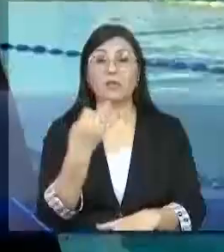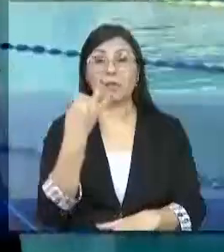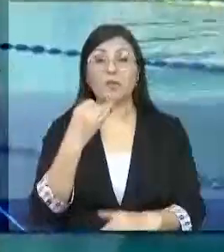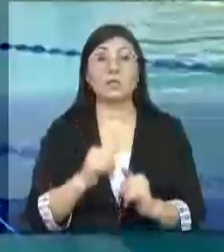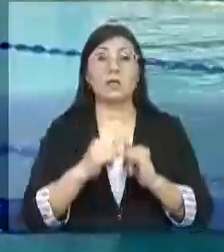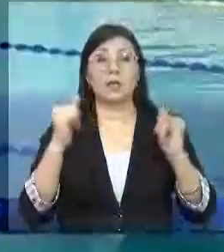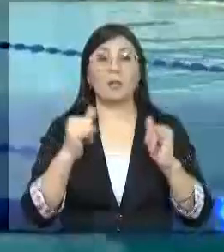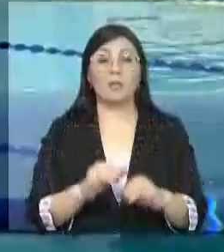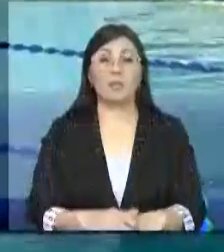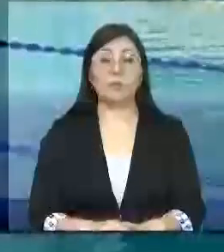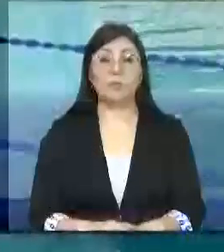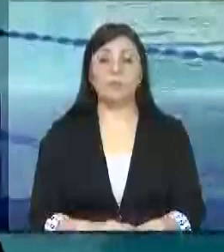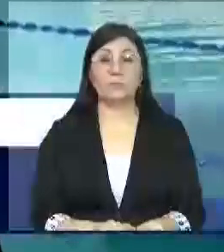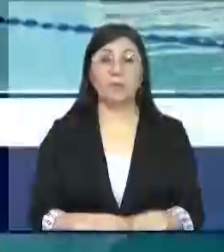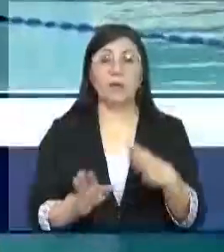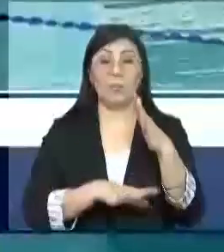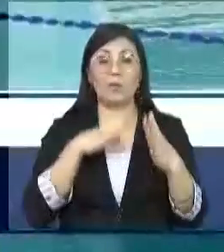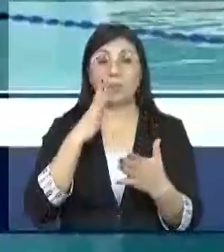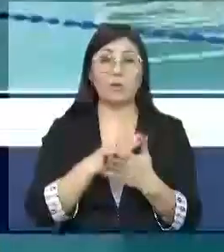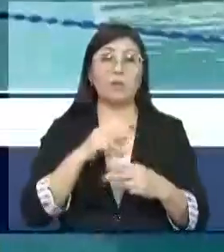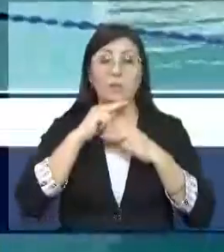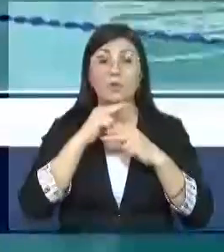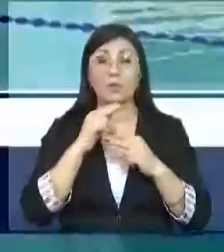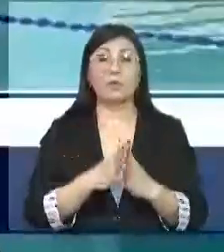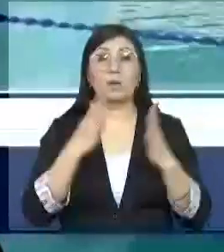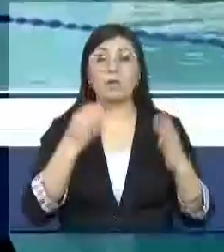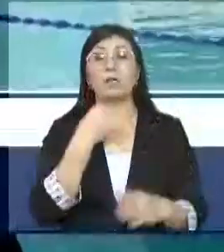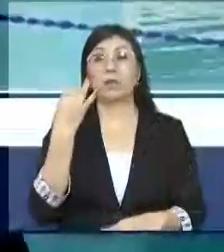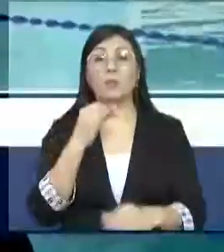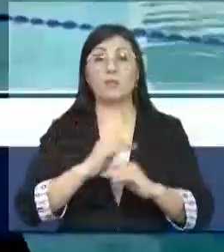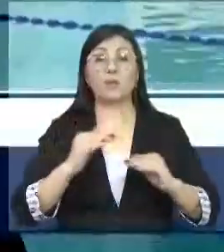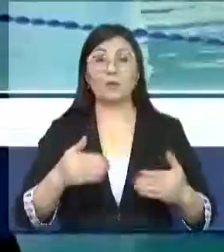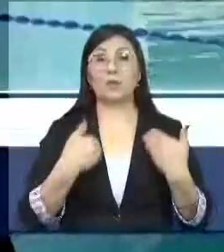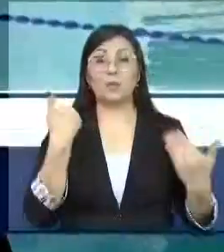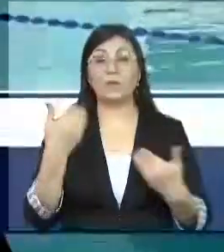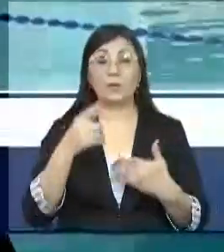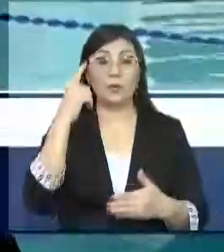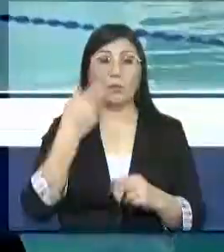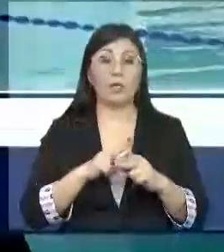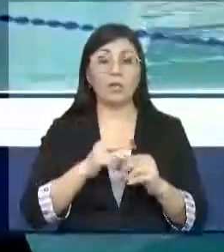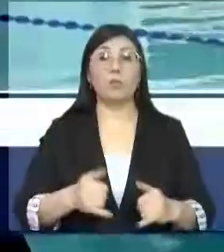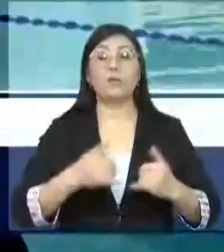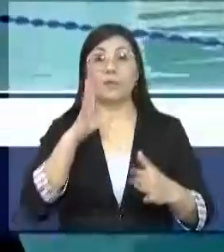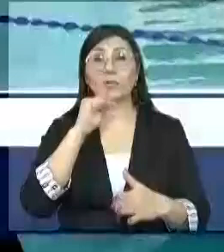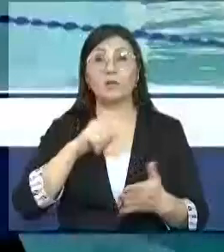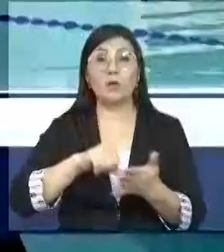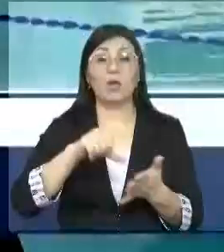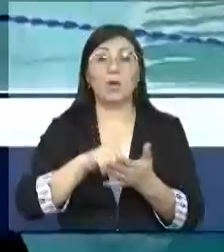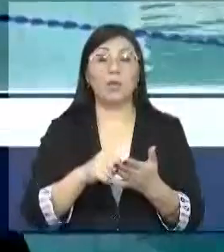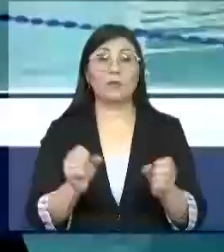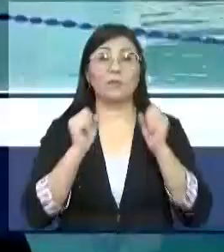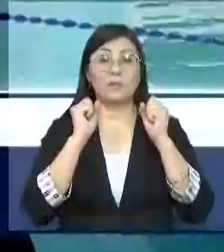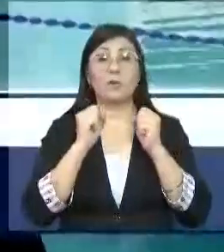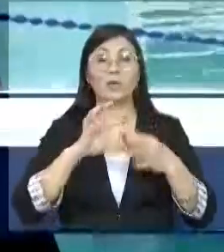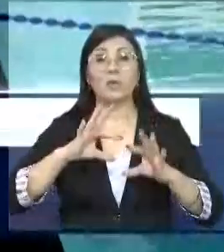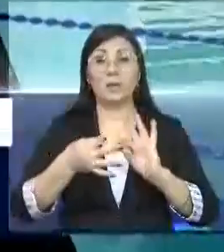плаванию. В последние годы мы замечаем огромный интерес у людей к плаванию. Думаю, это благодаря успешному выступлению наших спортсменов